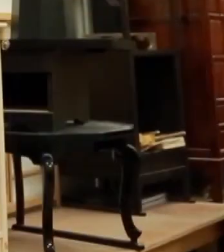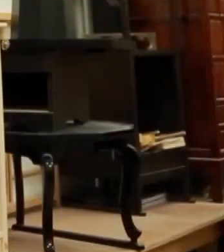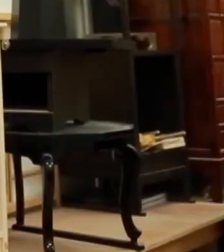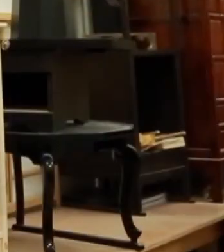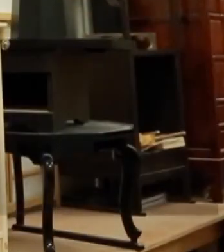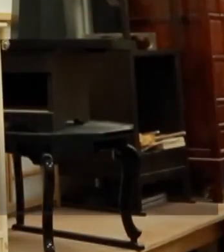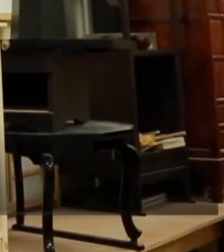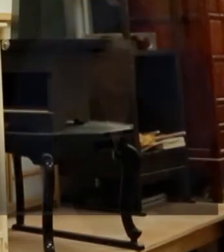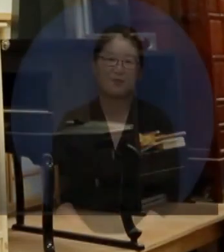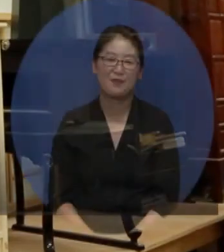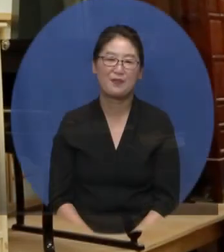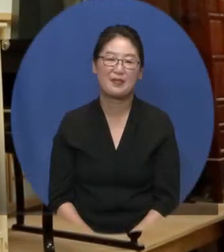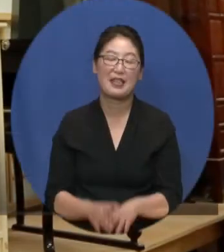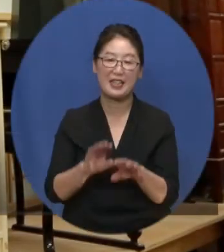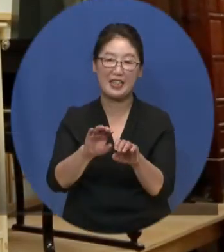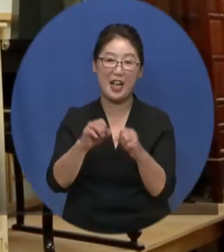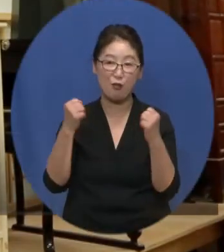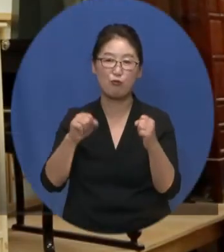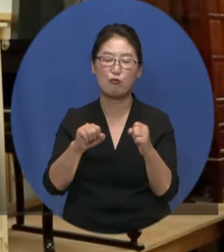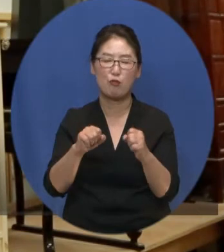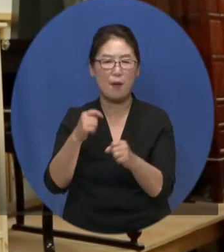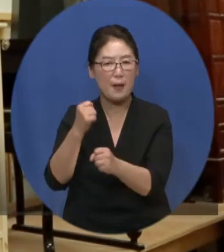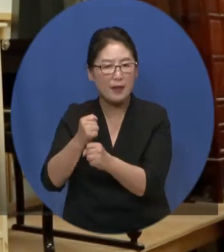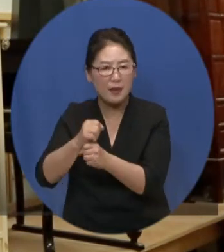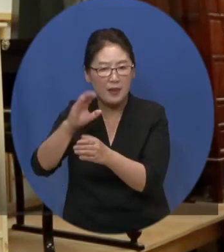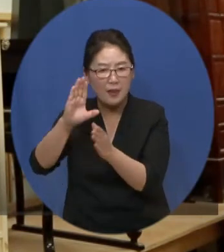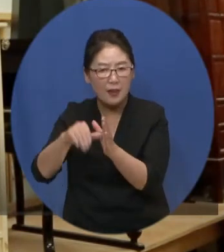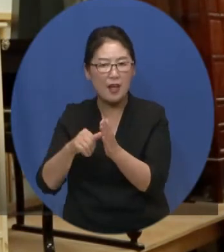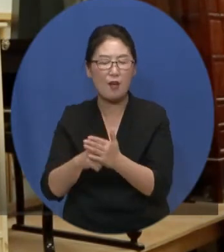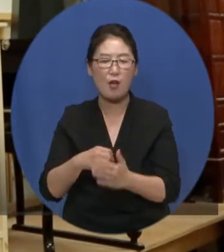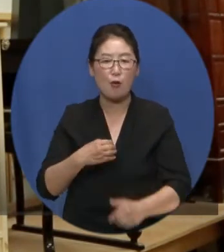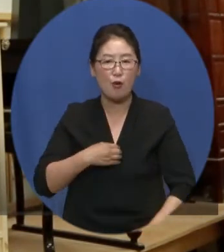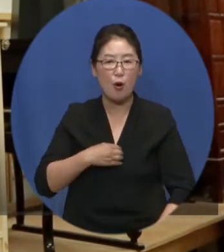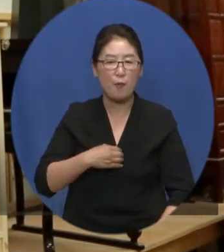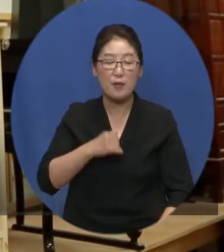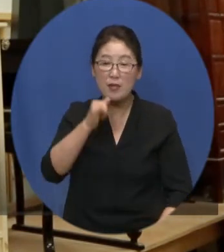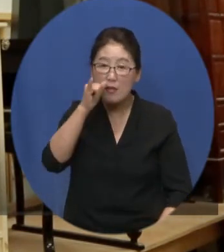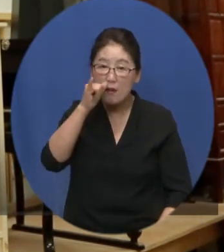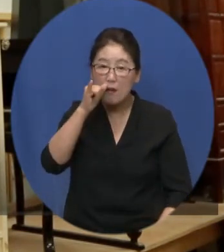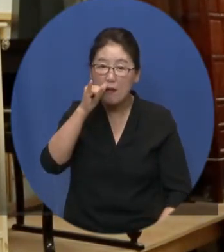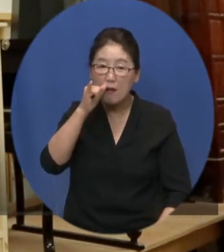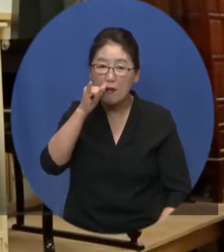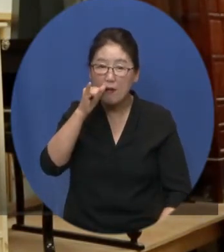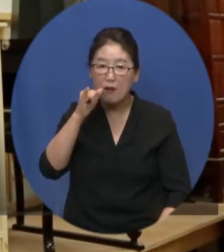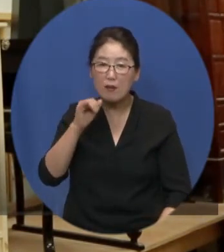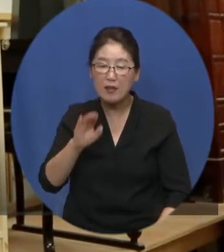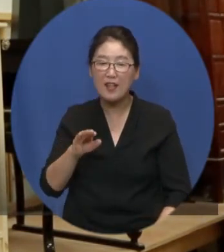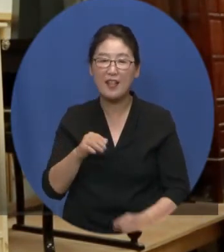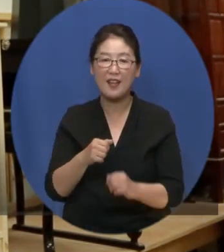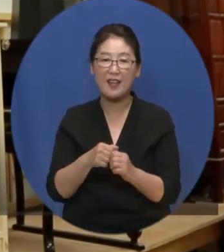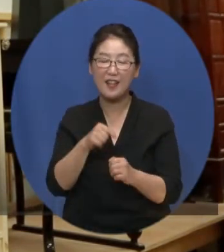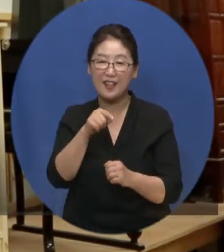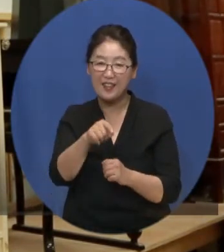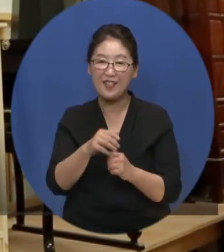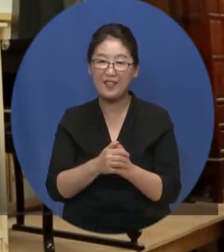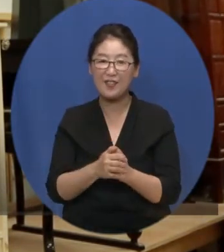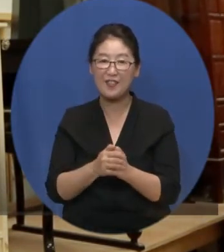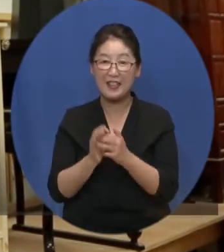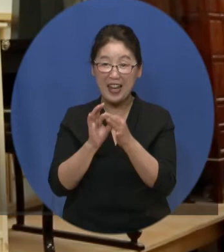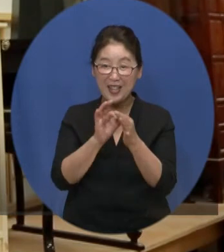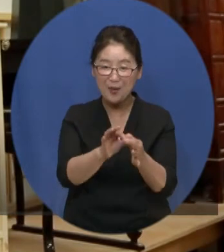가발을 만들다보면 하는데 위험한 소년들이 많잖아요 그럼에도 불구 왔고 하시는 이유가